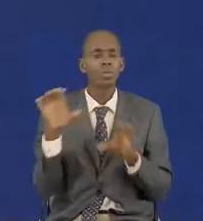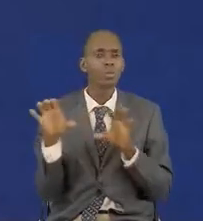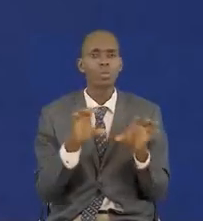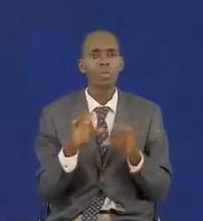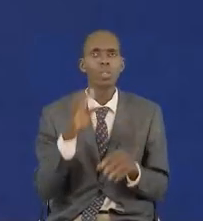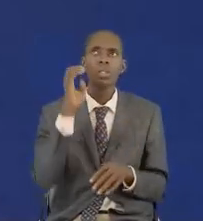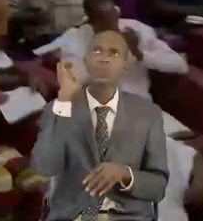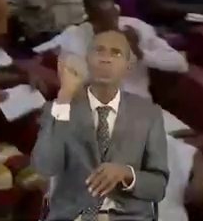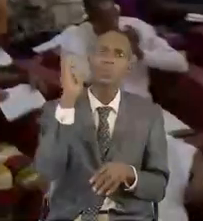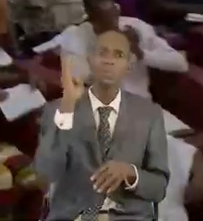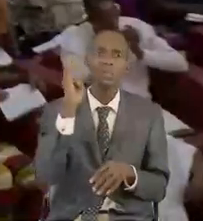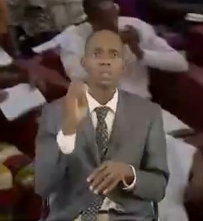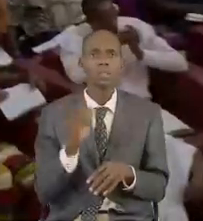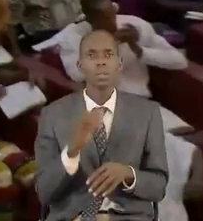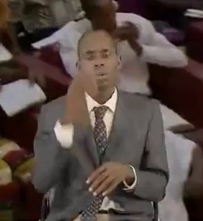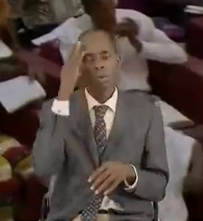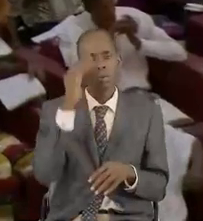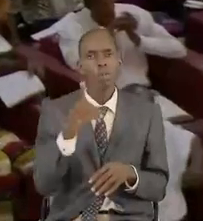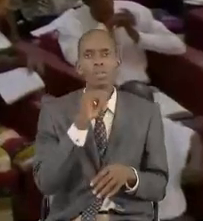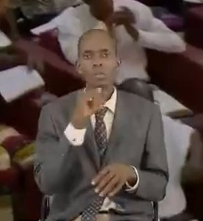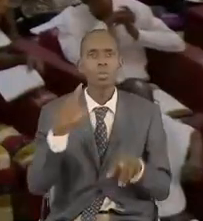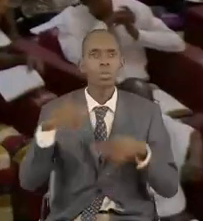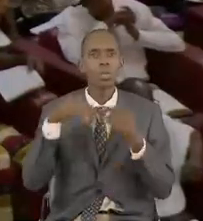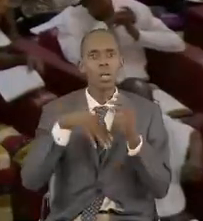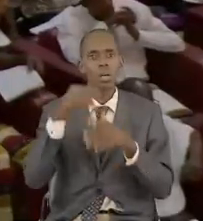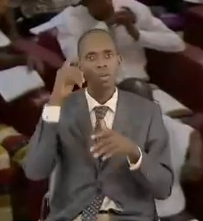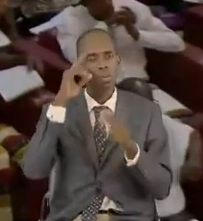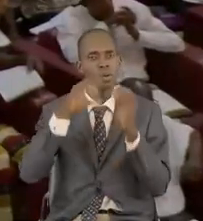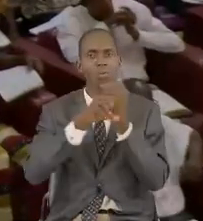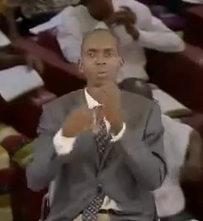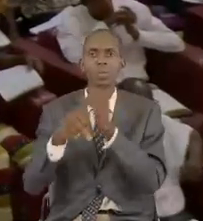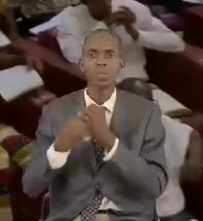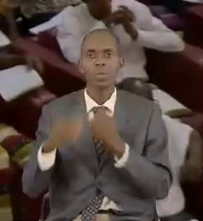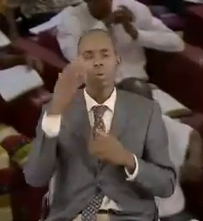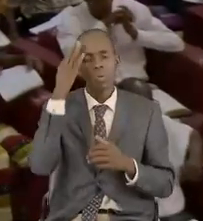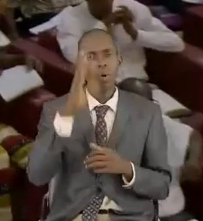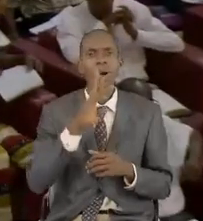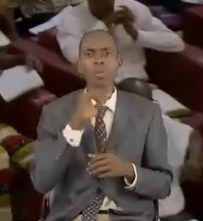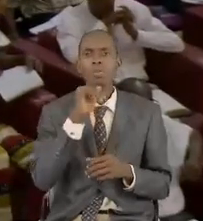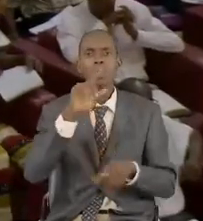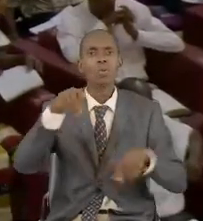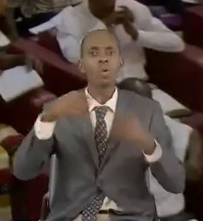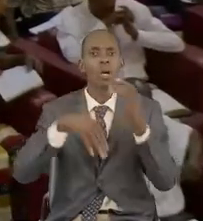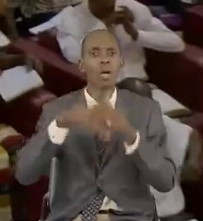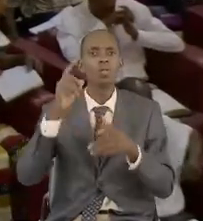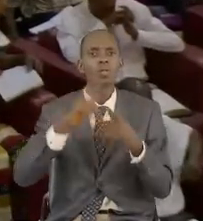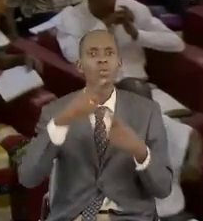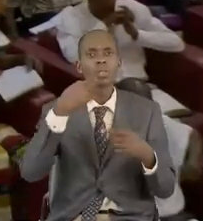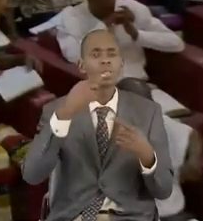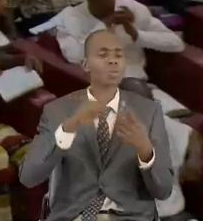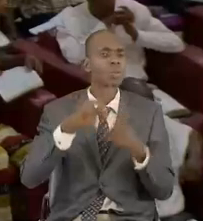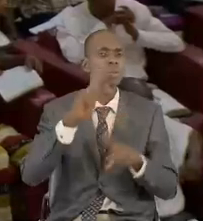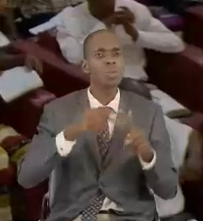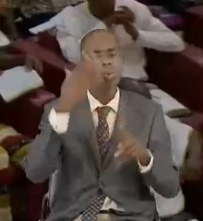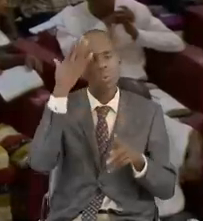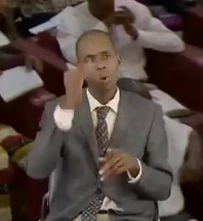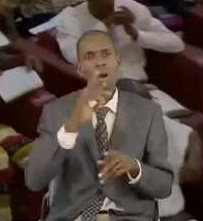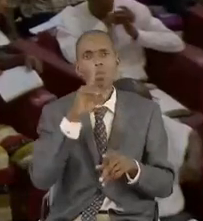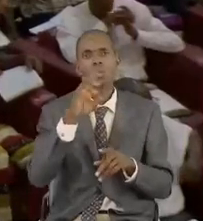pour évangéliser pourquoi ne souhaitez-vous pas pour faire la publicité pourquoi le sortez vous pas pour parler aux